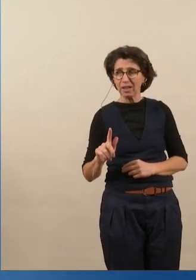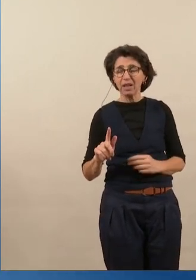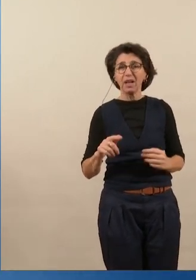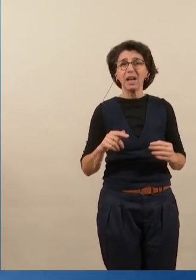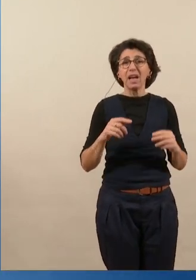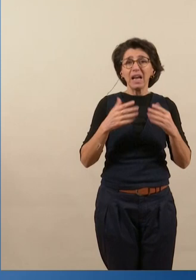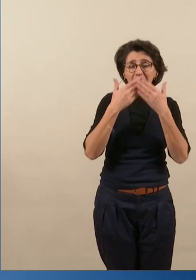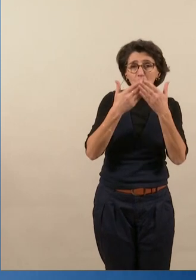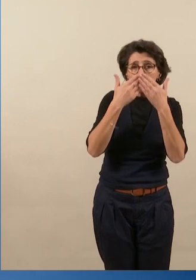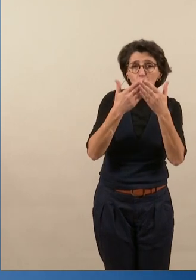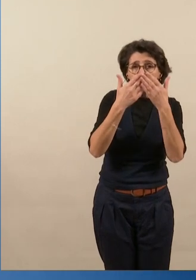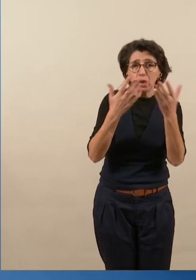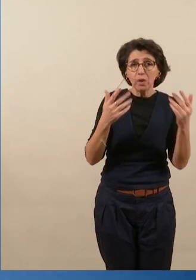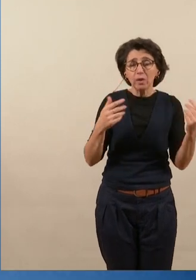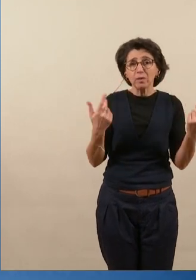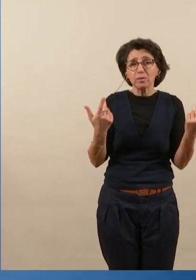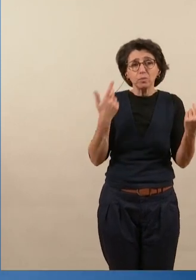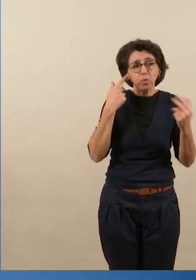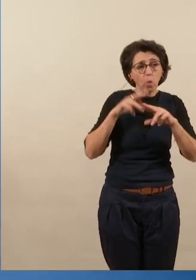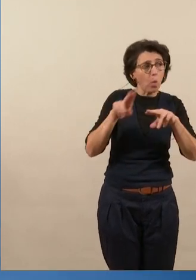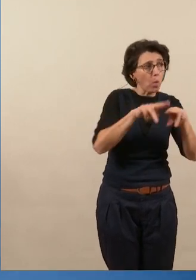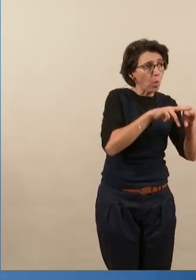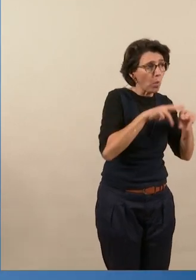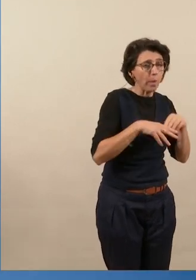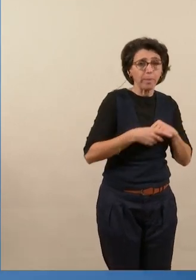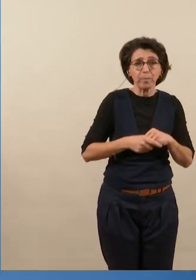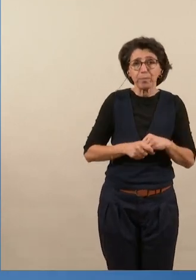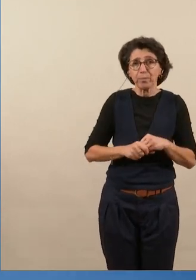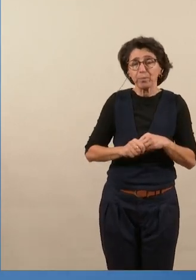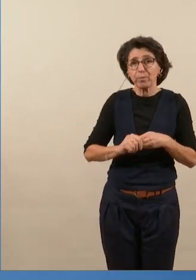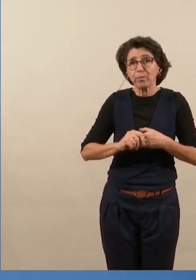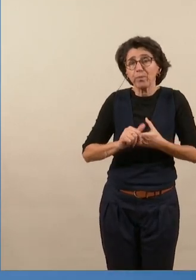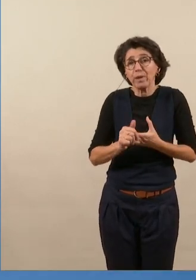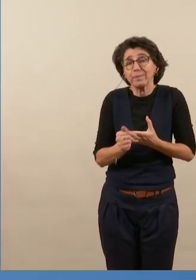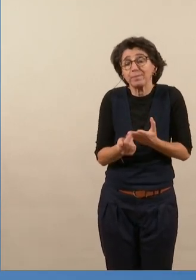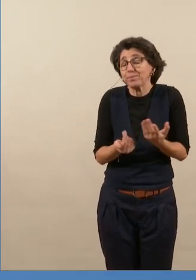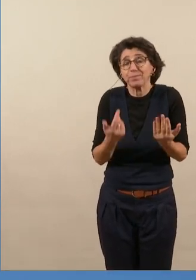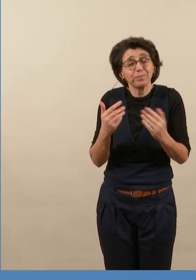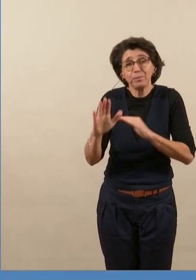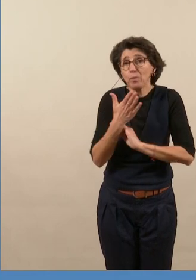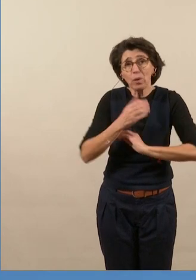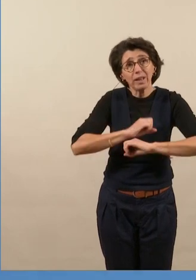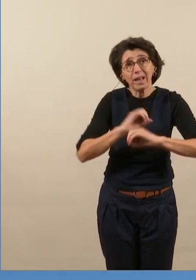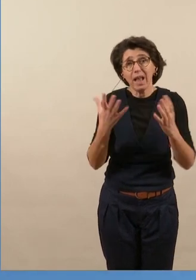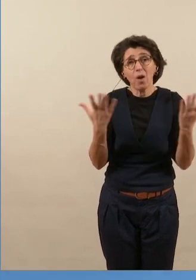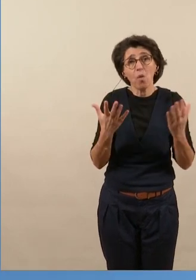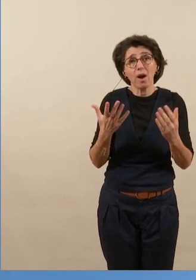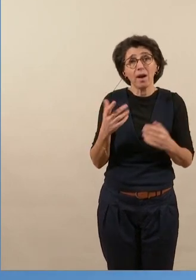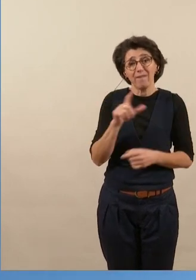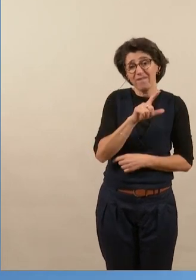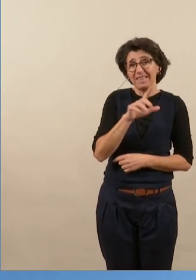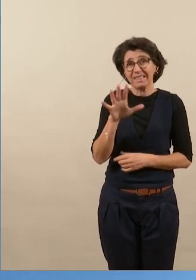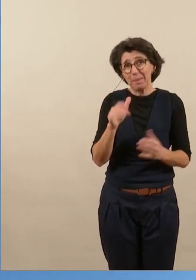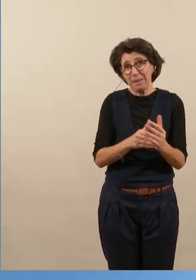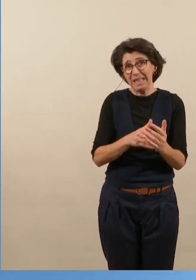études qui sont menées sur ces sur ces logements montrent qu'il faut plutôt investir 25000